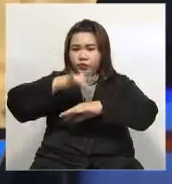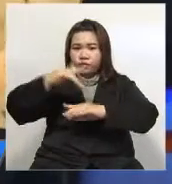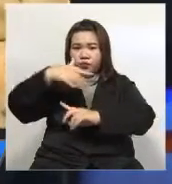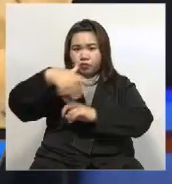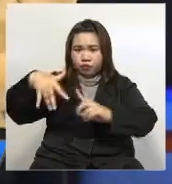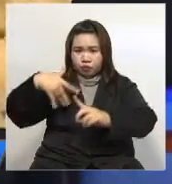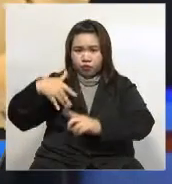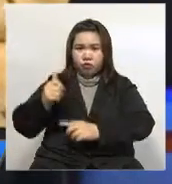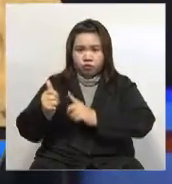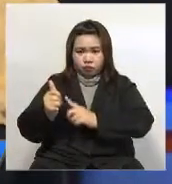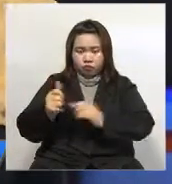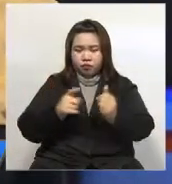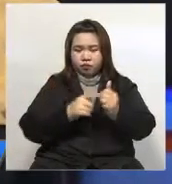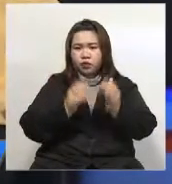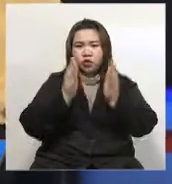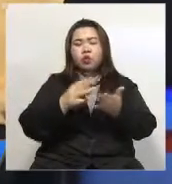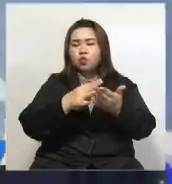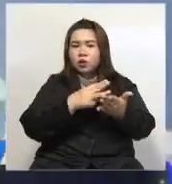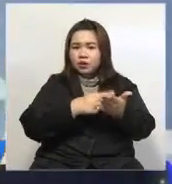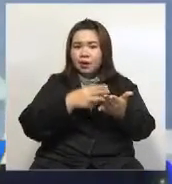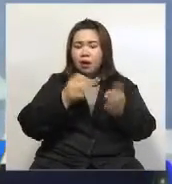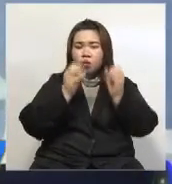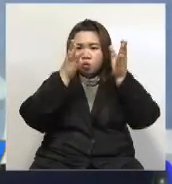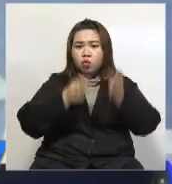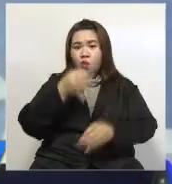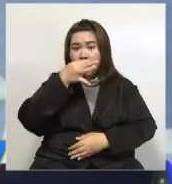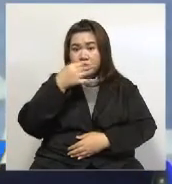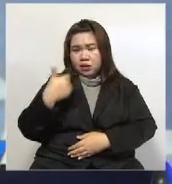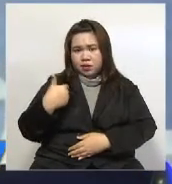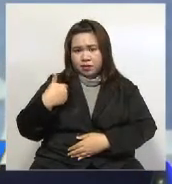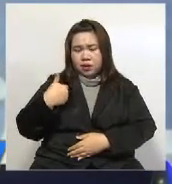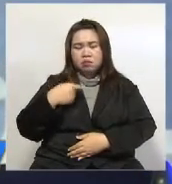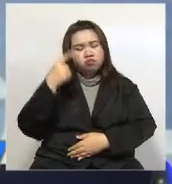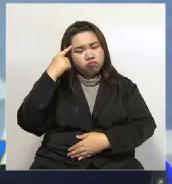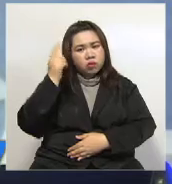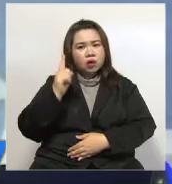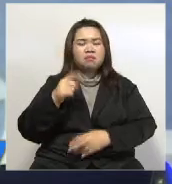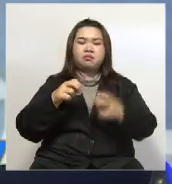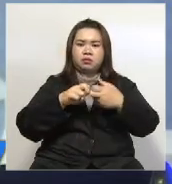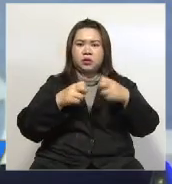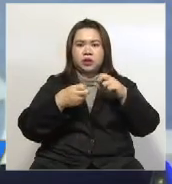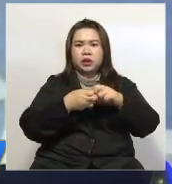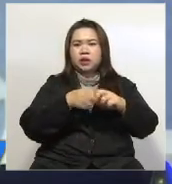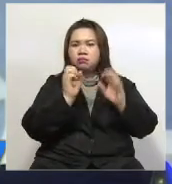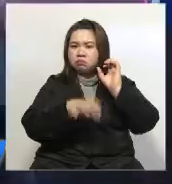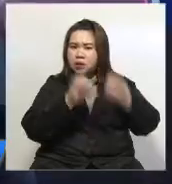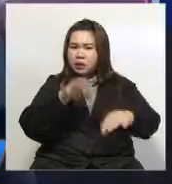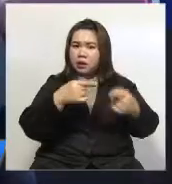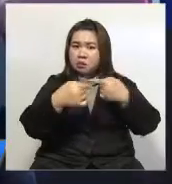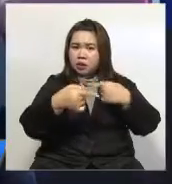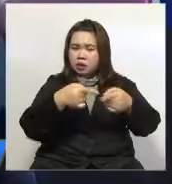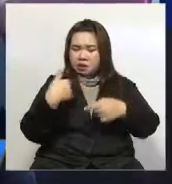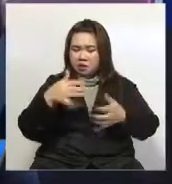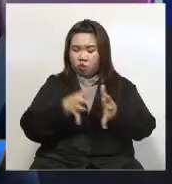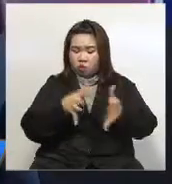ล้อมพร้อมนักวิชาการมาร่วมพูดคุยแลกเปลี่ยนความคิดเห็นเพื่อให้ประชาชนทราบถึงวิกฤตปัญหาของขยะพลาสติกในประ